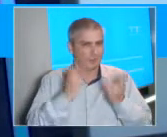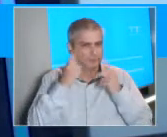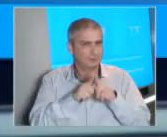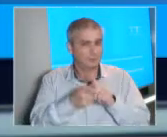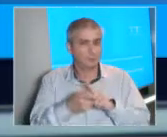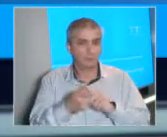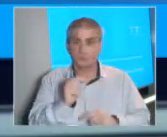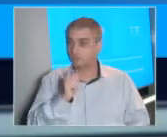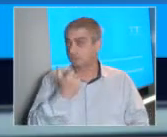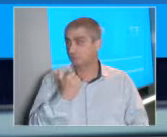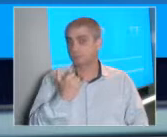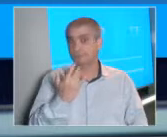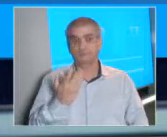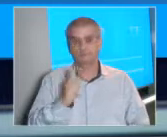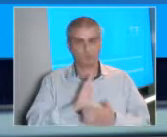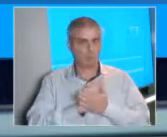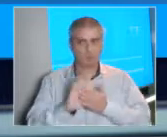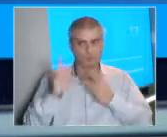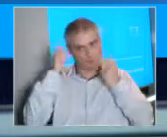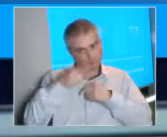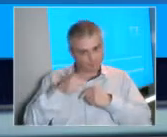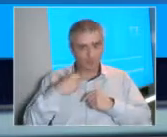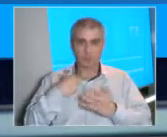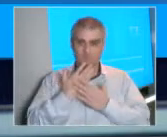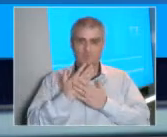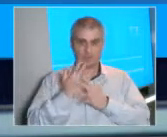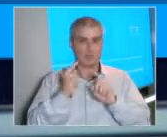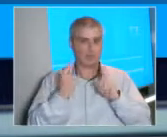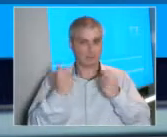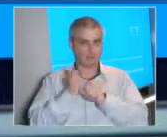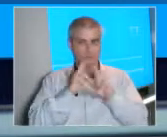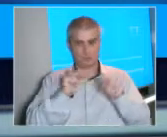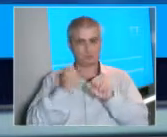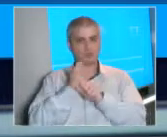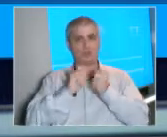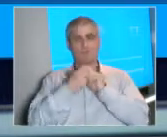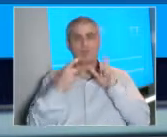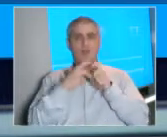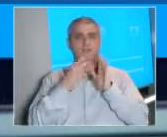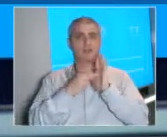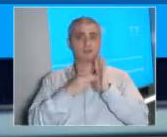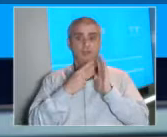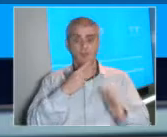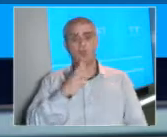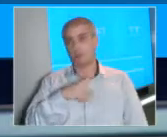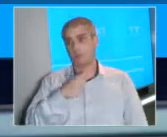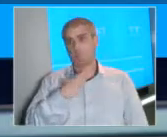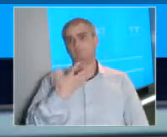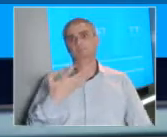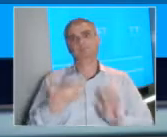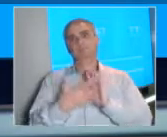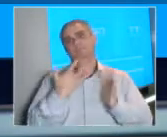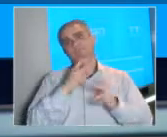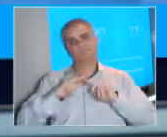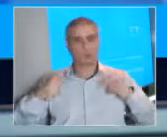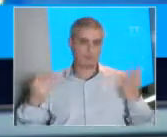כזה? תשמע, קודם כל זה אכן לא פשוט ההסכמים האלה. אנחנו עברנו אירוע כזה דומה כשעשינו את הרפורמה בחברת חשמל, שגם ביקרו אותנו על